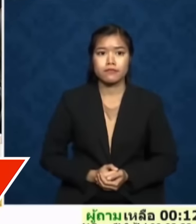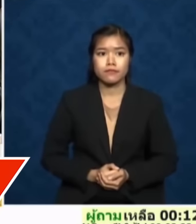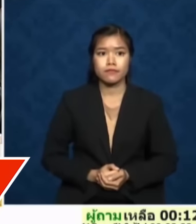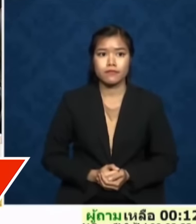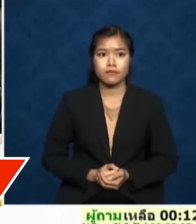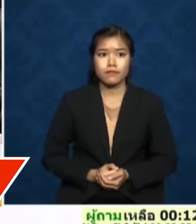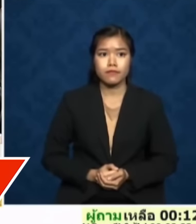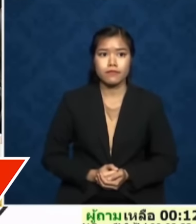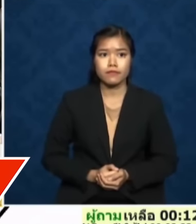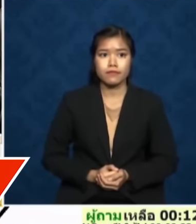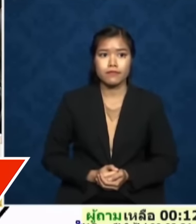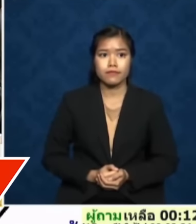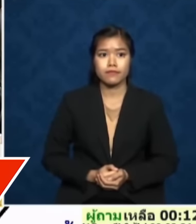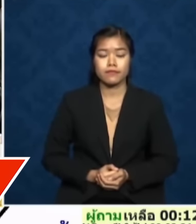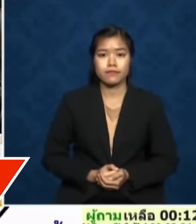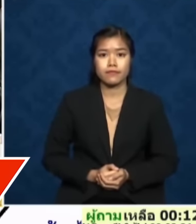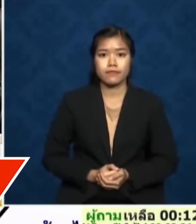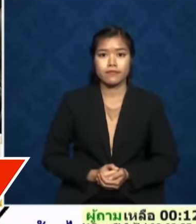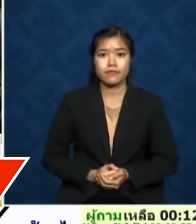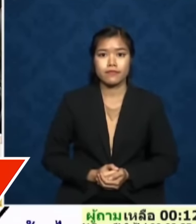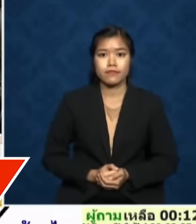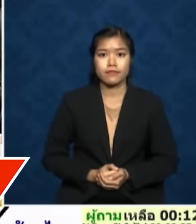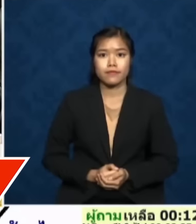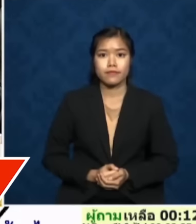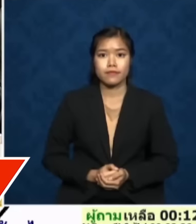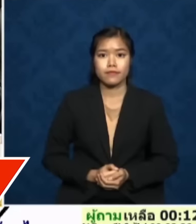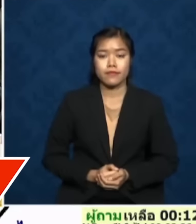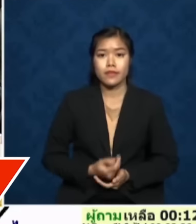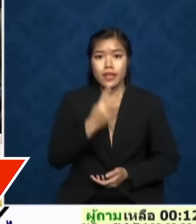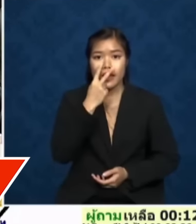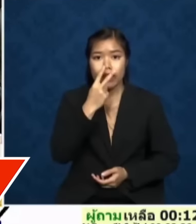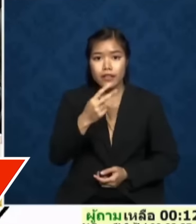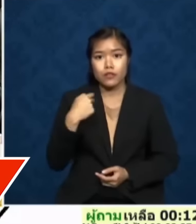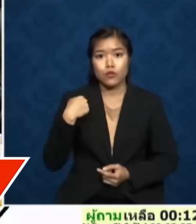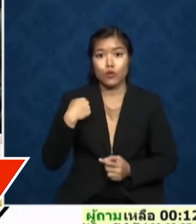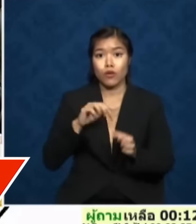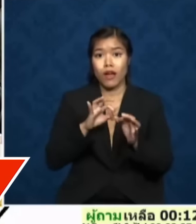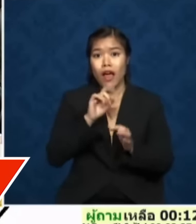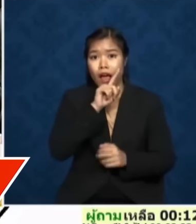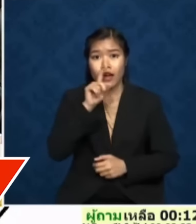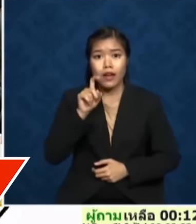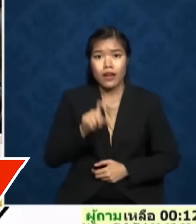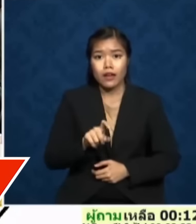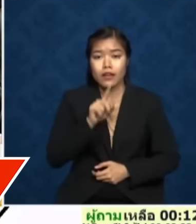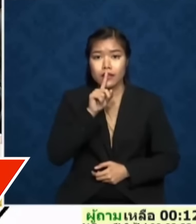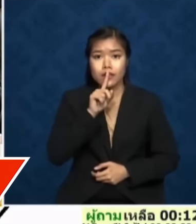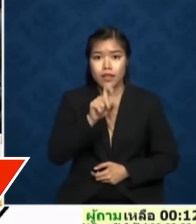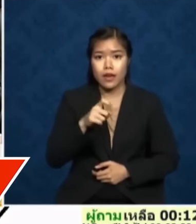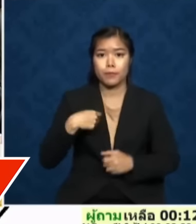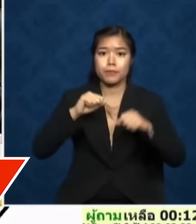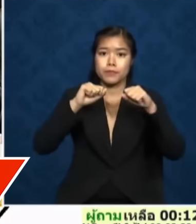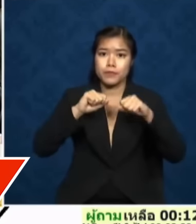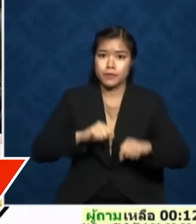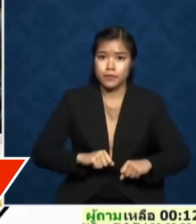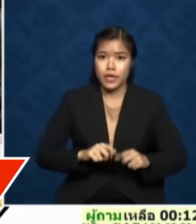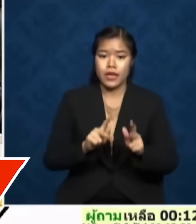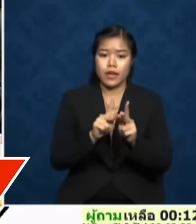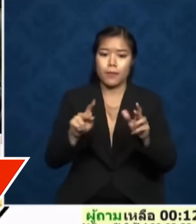ประเด็นแรกผมเห็นว่าคำถามประชามติที่คณะกรรมการศึกษาเสน